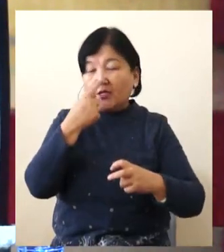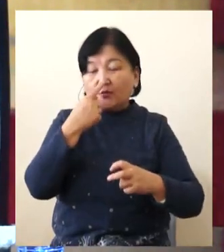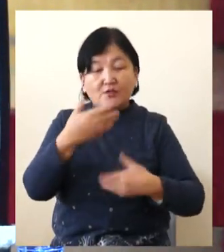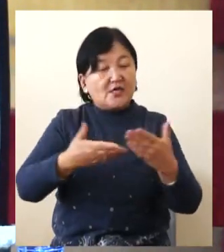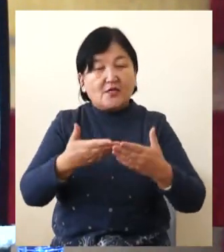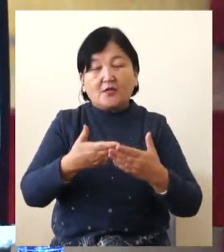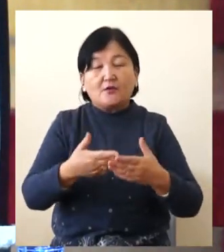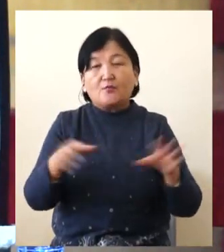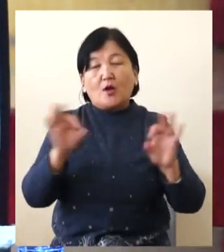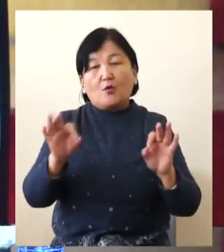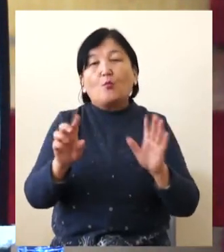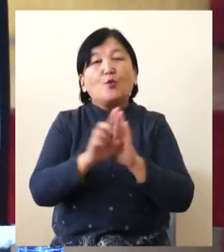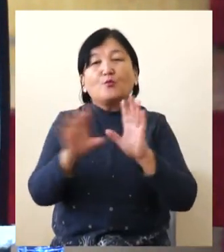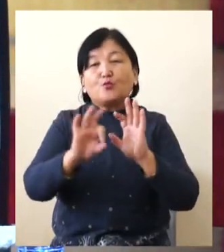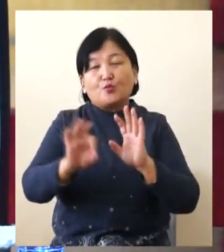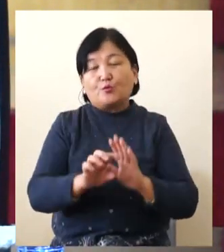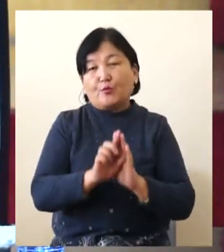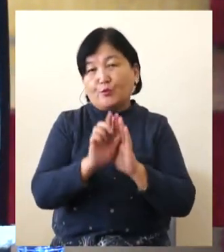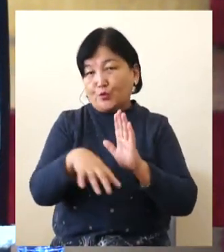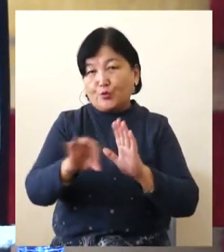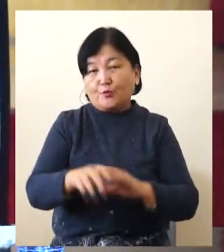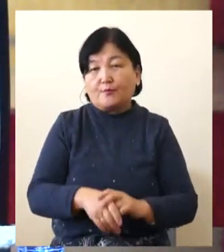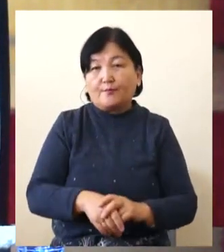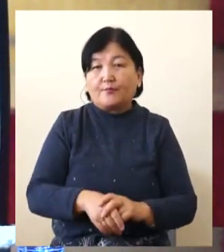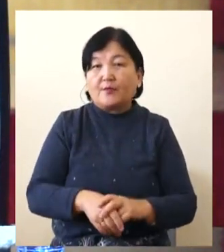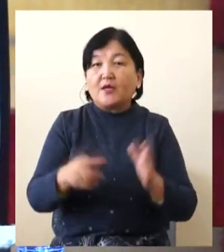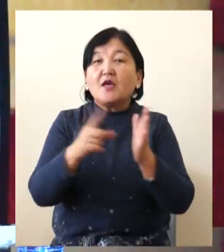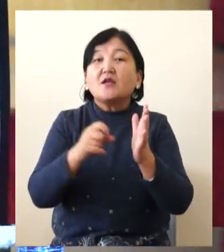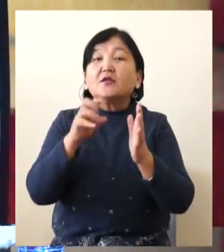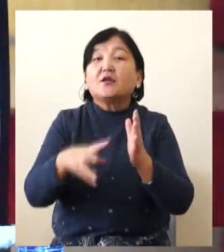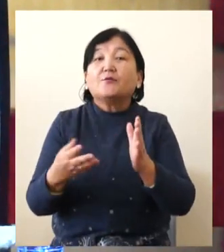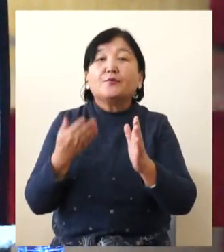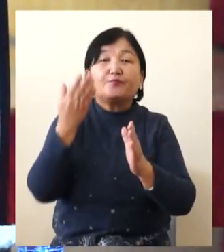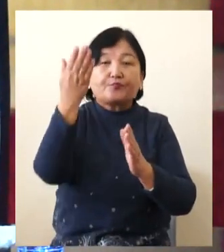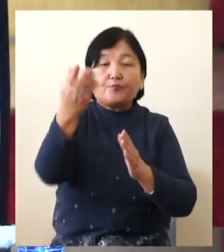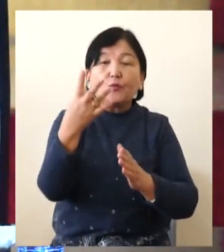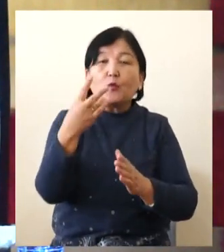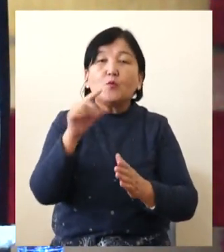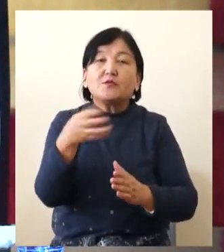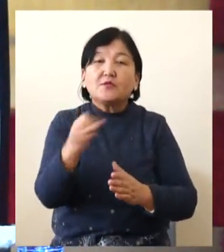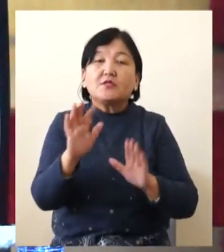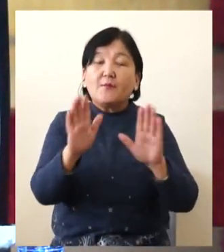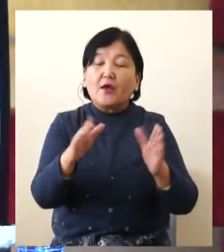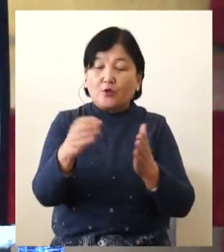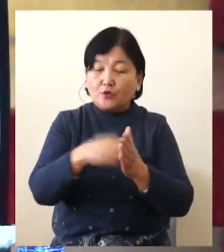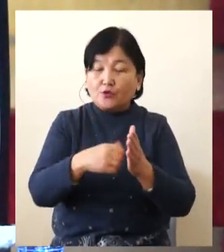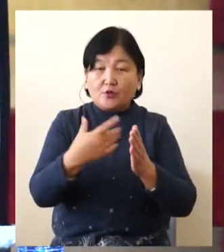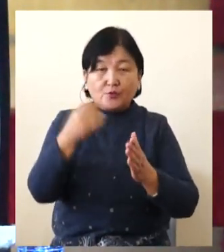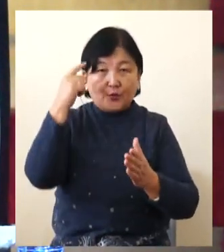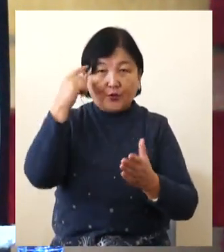бэл боломжгүй. А тэр хэрэгтэй юм харин ч сайн бэлдэж өгөөд илүү үнц нь бий болгоод явах нь зүйтэй болов уу гэж бодож